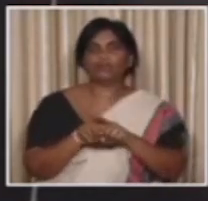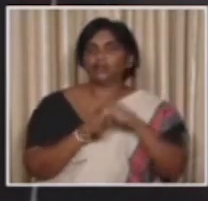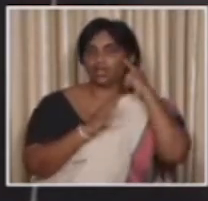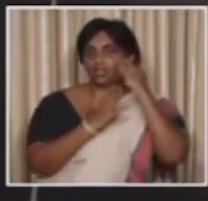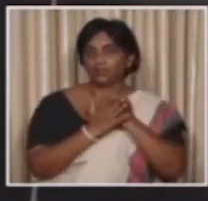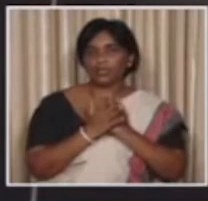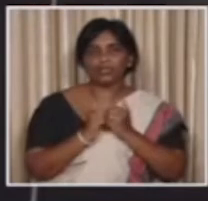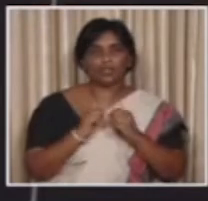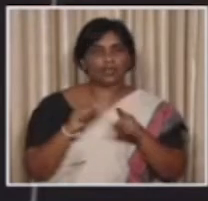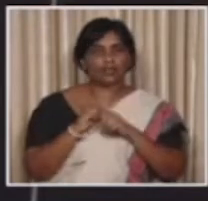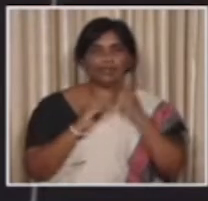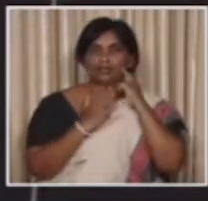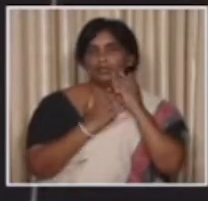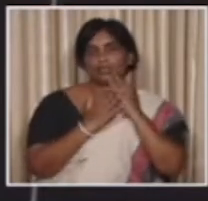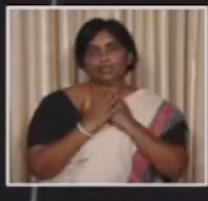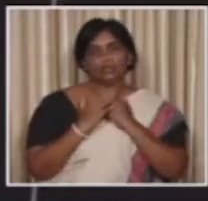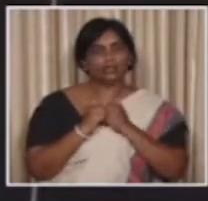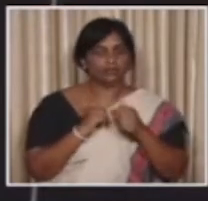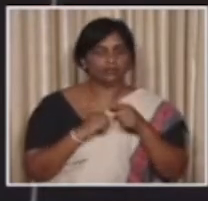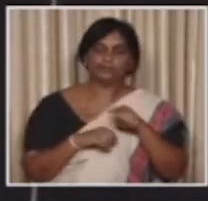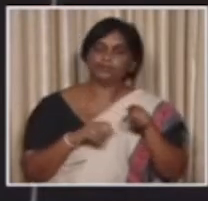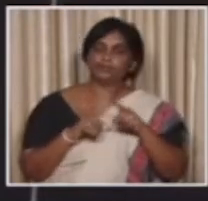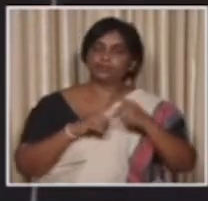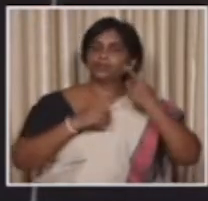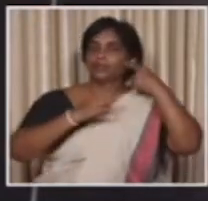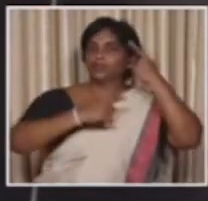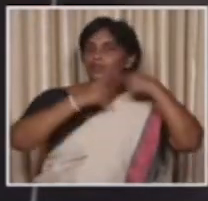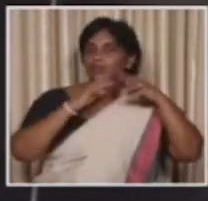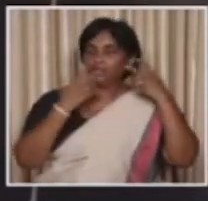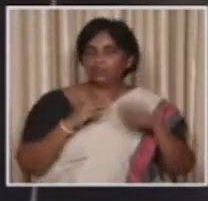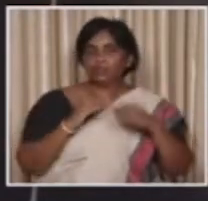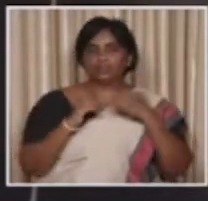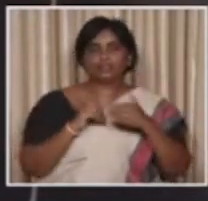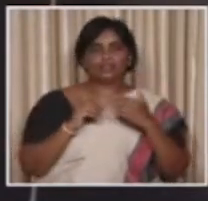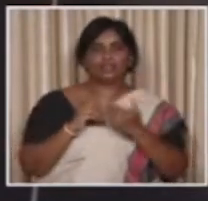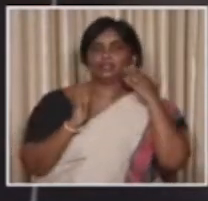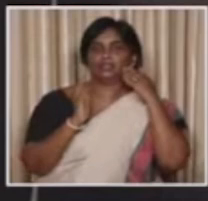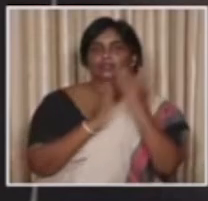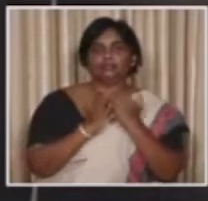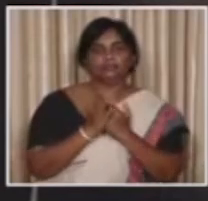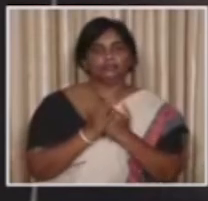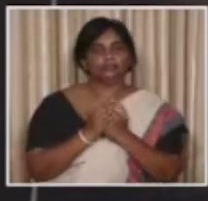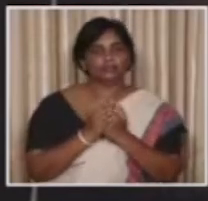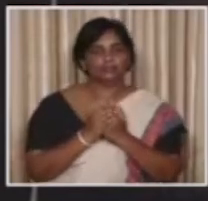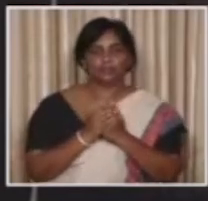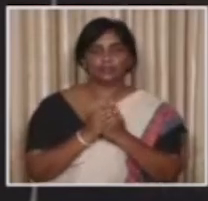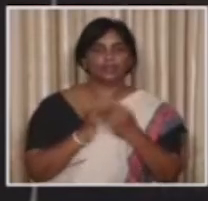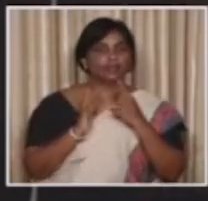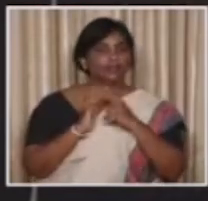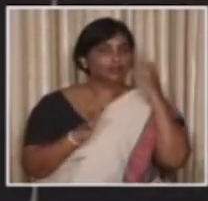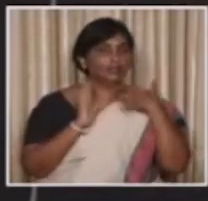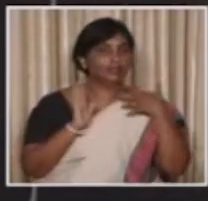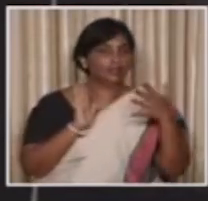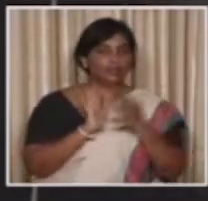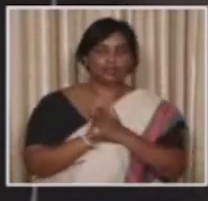ආකාරය පිළිබඳ එතුමලාගේ ප්‍රසාදය ඒ නිසා එතුමා ඒ අපි මේ ආර්ථික අර්බුදයකට මුහුණ දීලා ඉන්නලාවේ ජාත්‍යන්තරයත් එක්ක